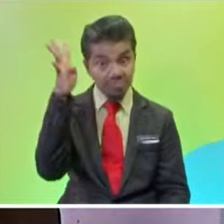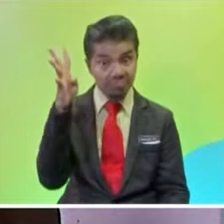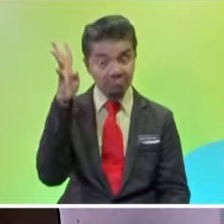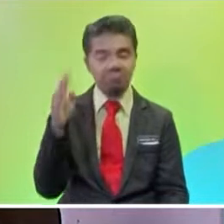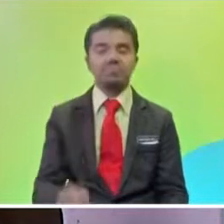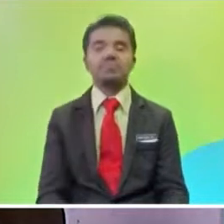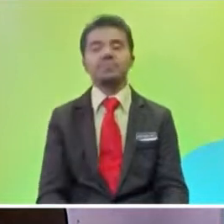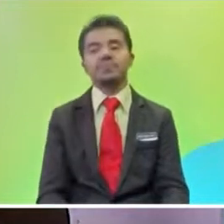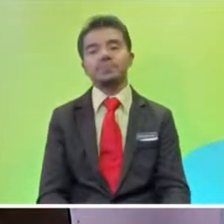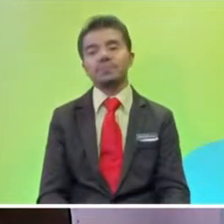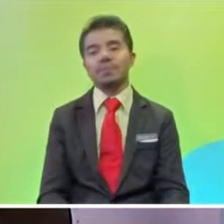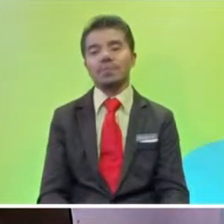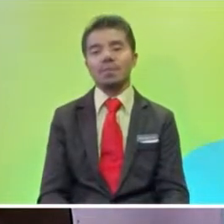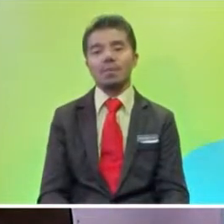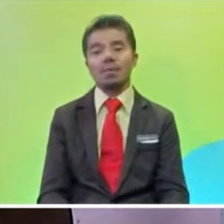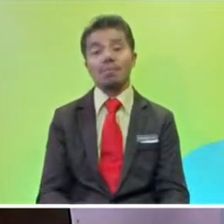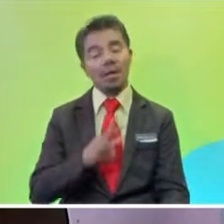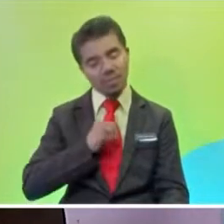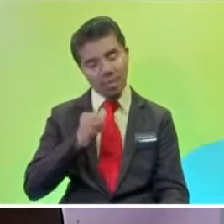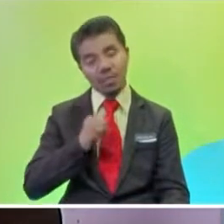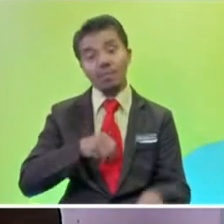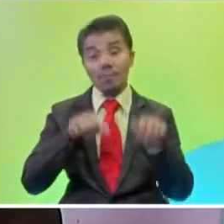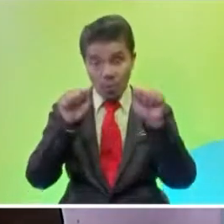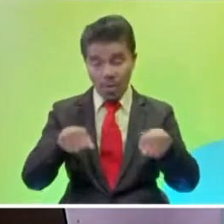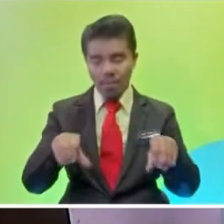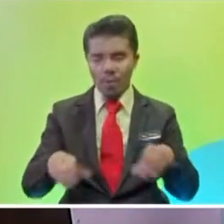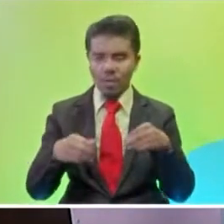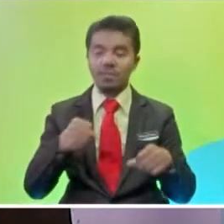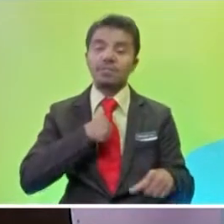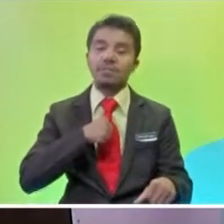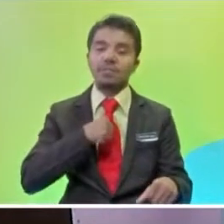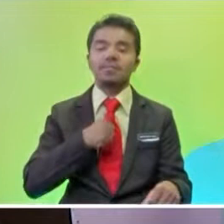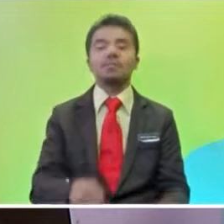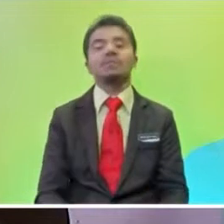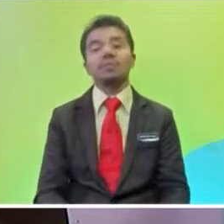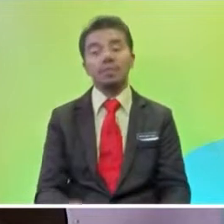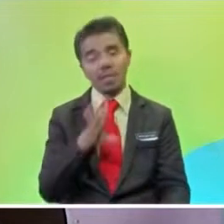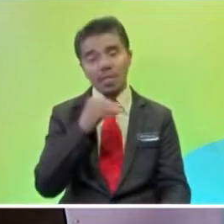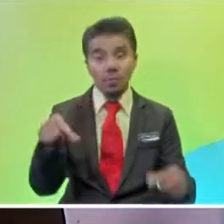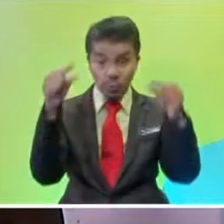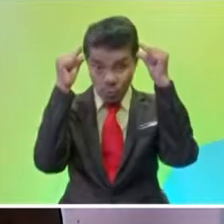audio selisih untuk membuat buku script menghasilkan Oke kita minta